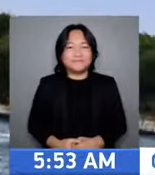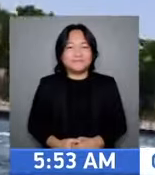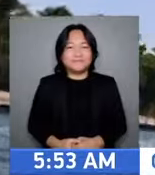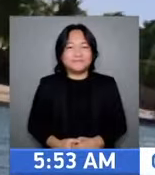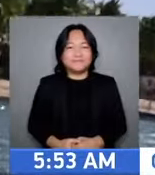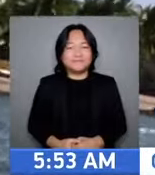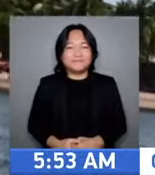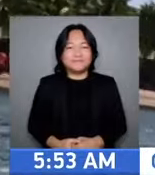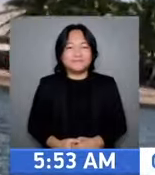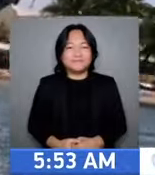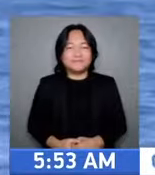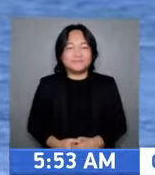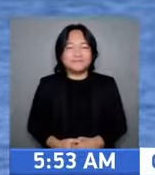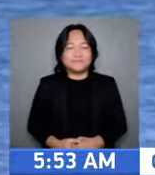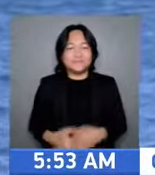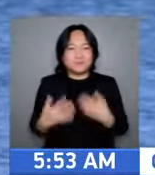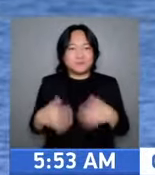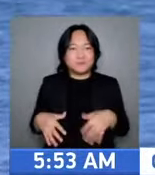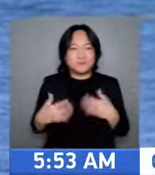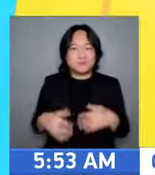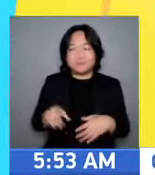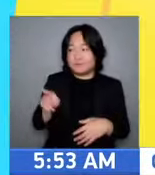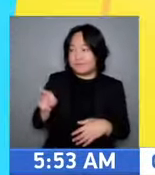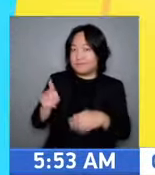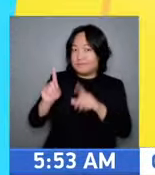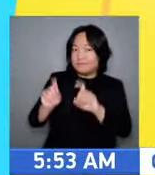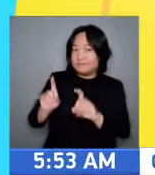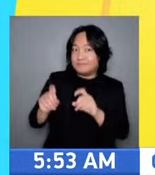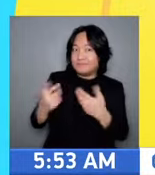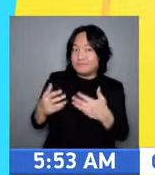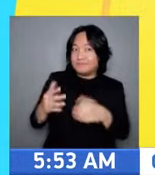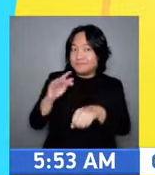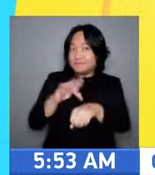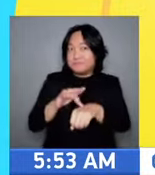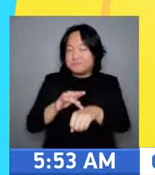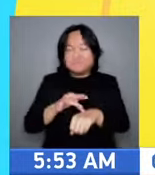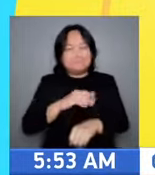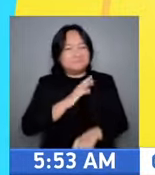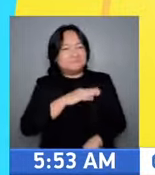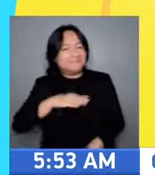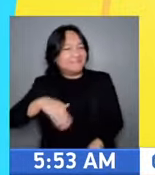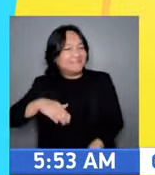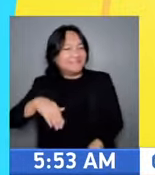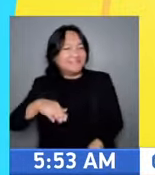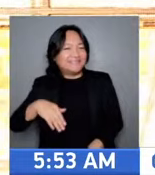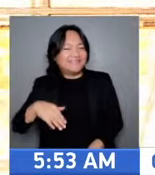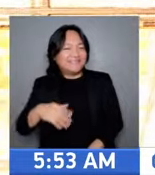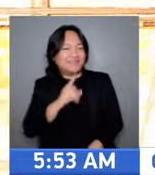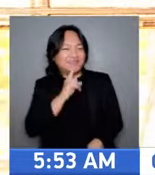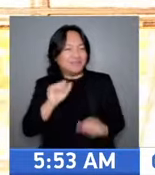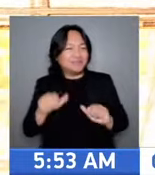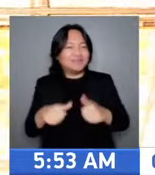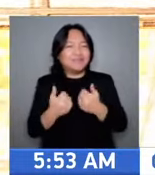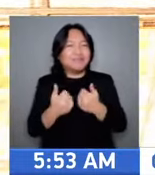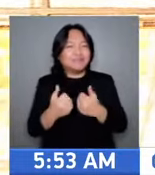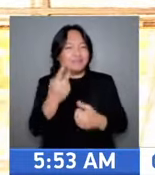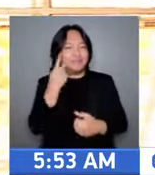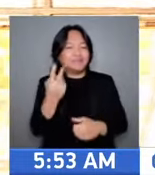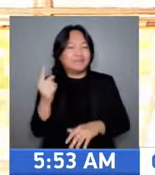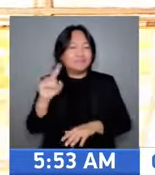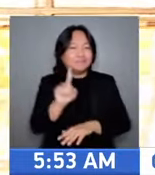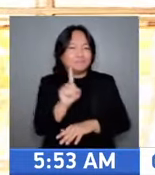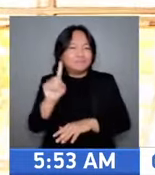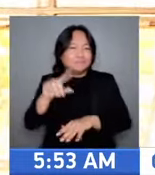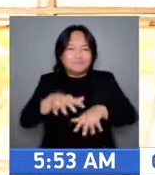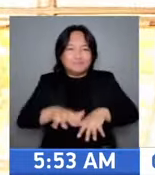Wow! Ba't try mo na yan? Hindi pa. Parang medyo naman challenging yung itsura niya eh, no? We should try that one day. Yeah. Grabe